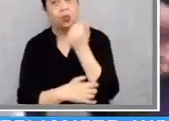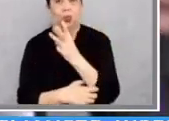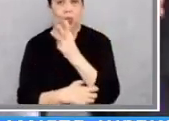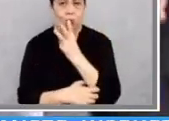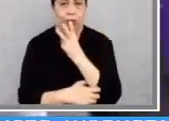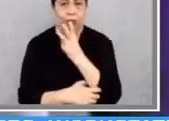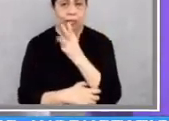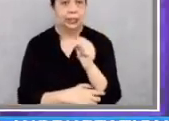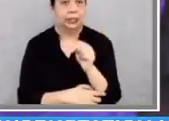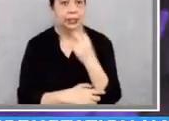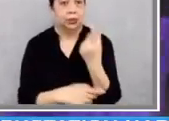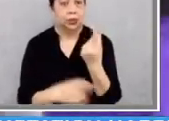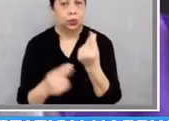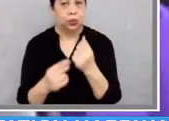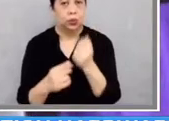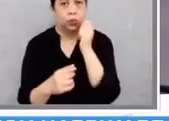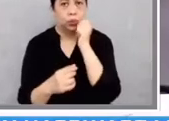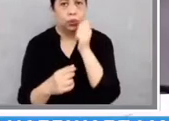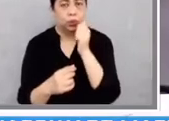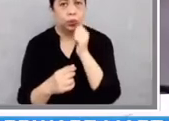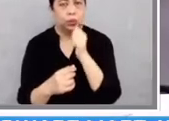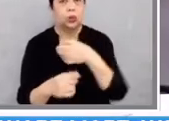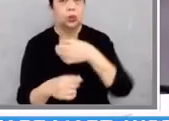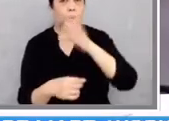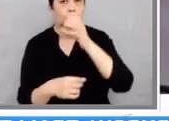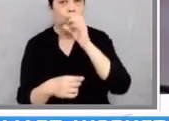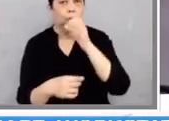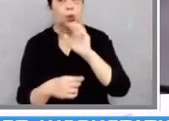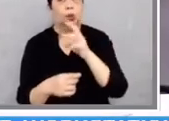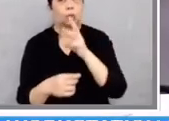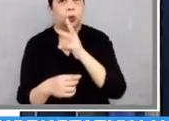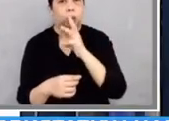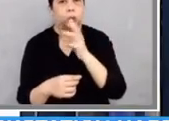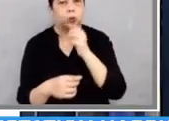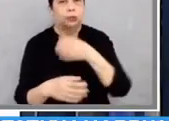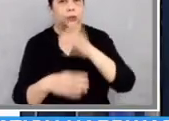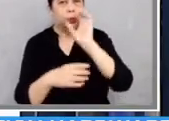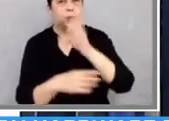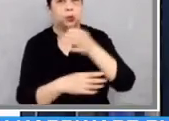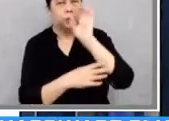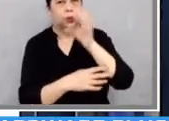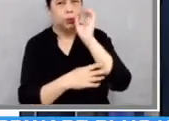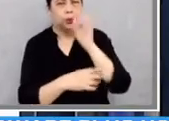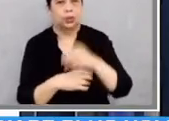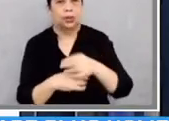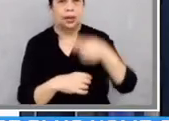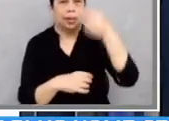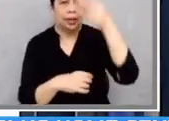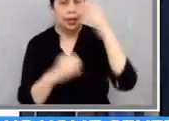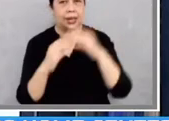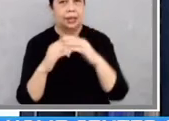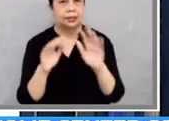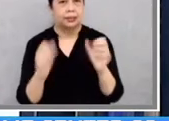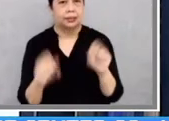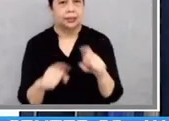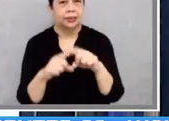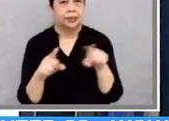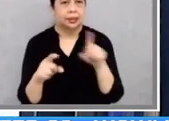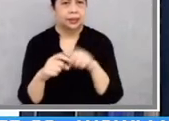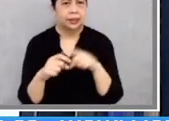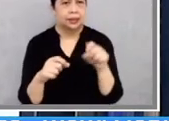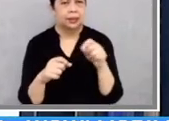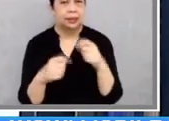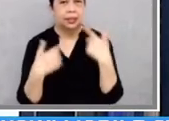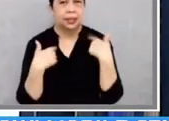lamang po talaga lagi tayong hydrated. Lagi po tayong umiinom ng tubig. Tumataas na po yung probability na of occurrence ng El